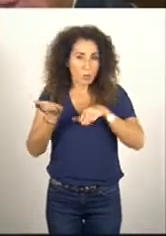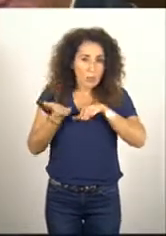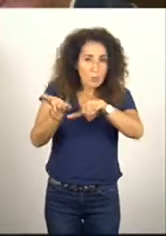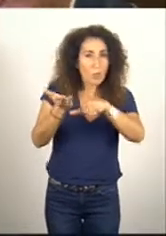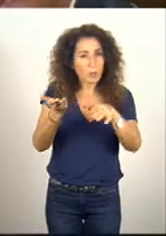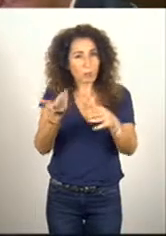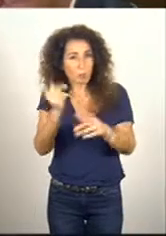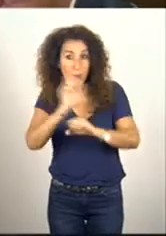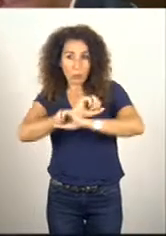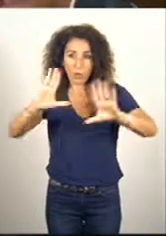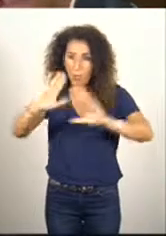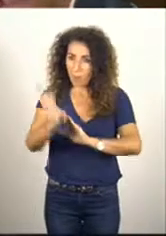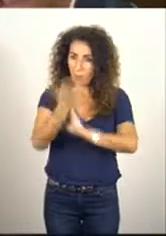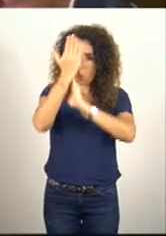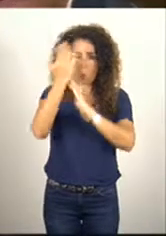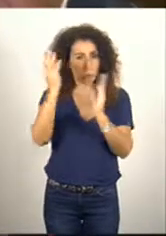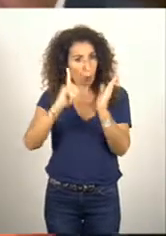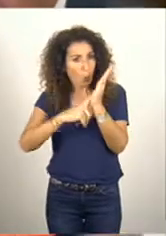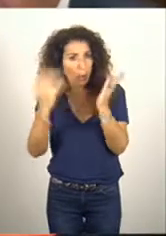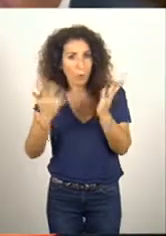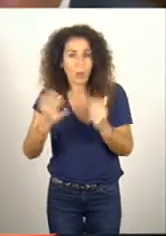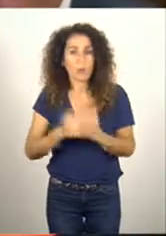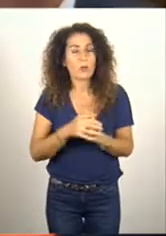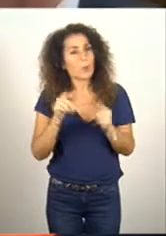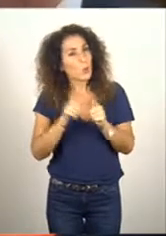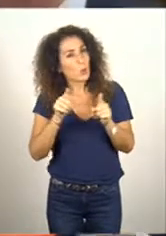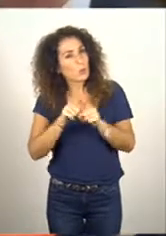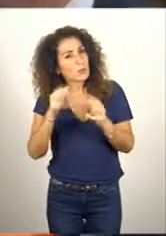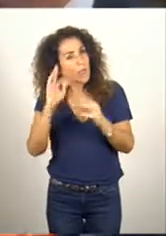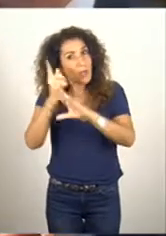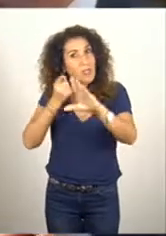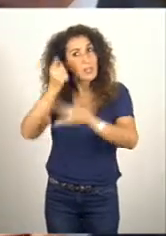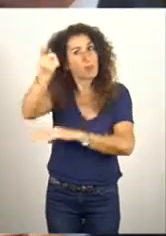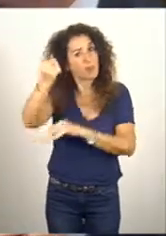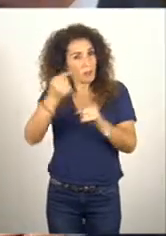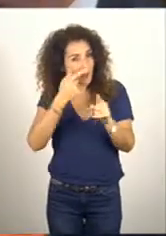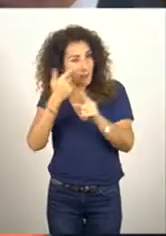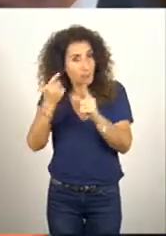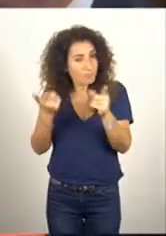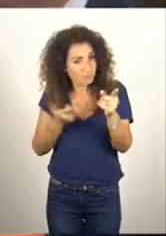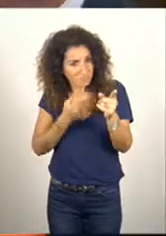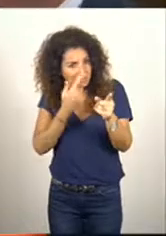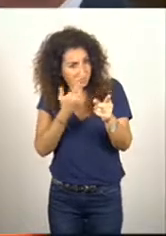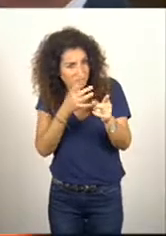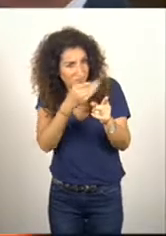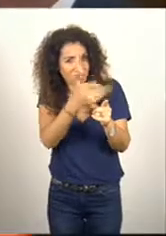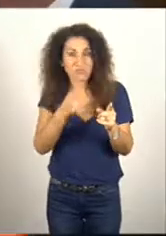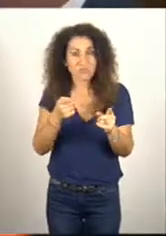clair. Je voulais savoir comment vous percevez cet aspect illimité dans la durée au regard des